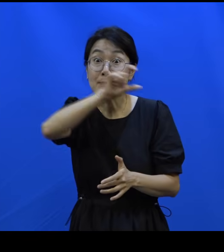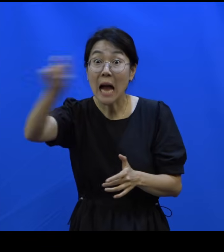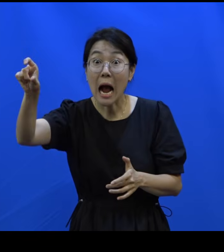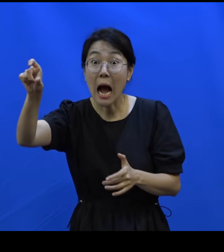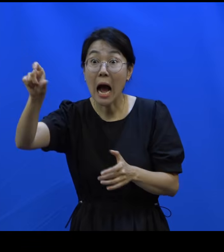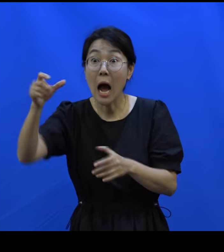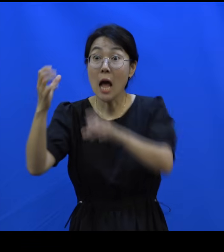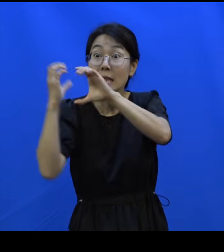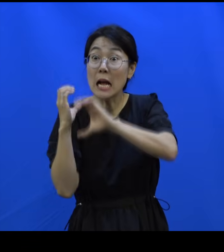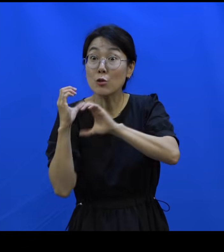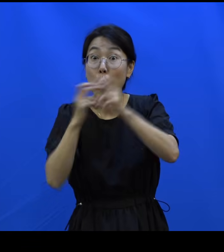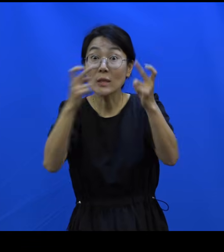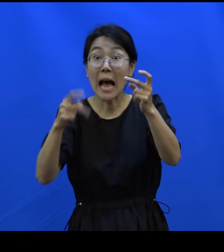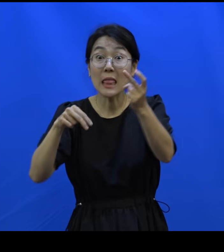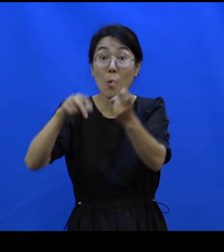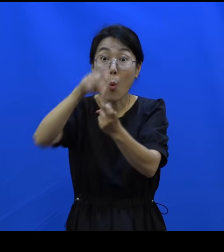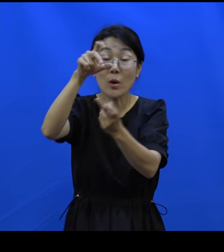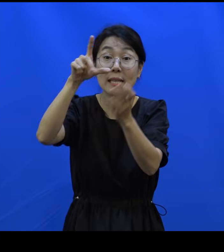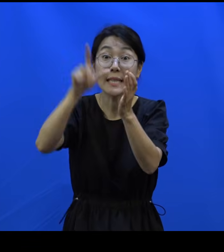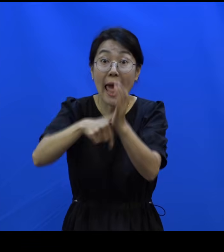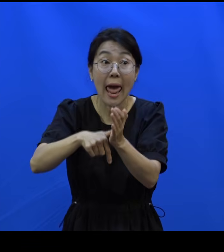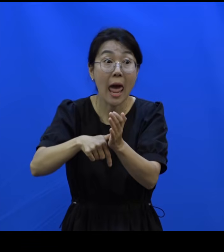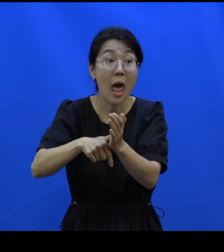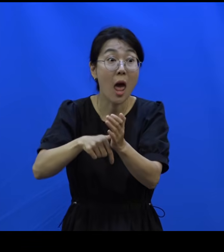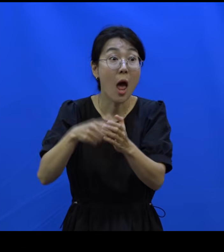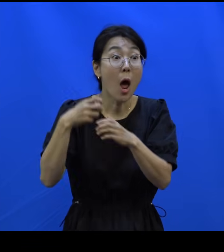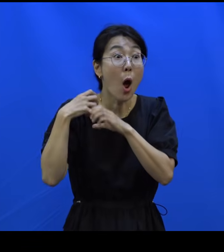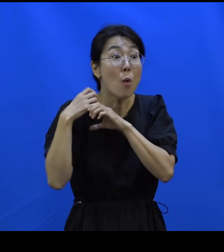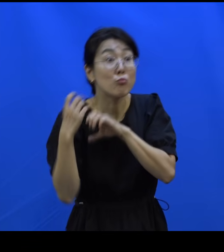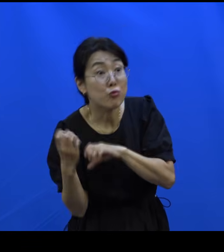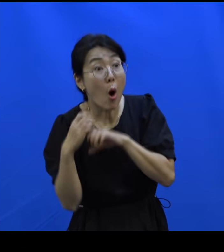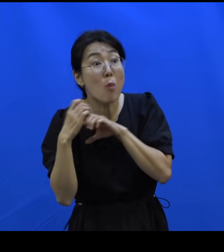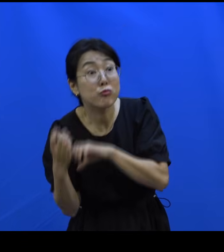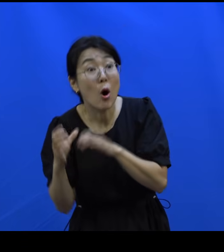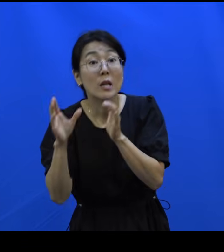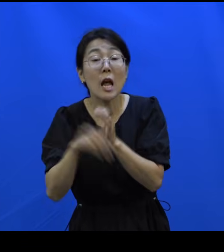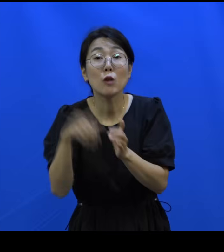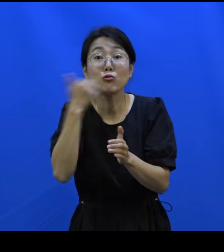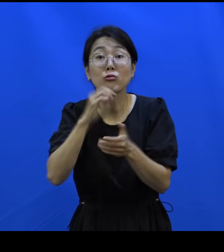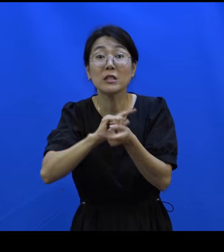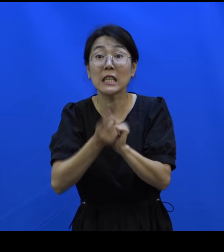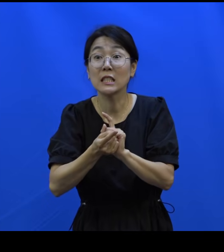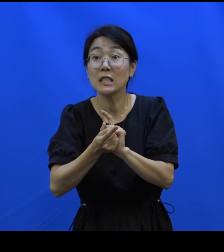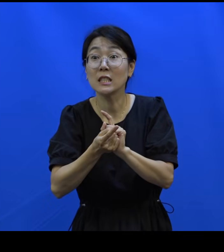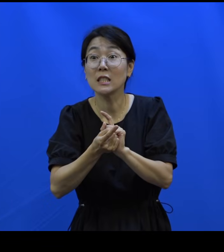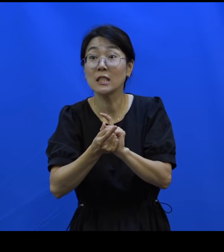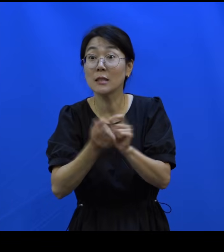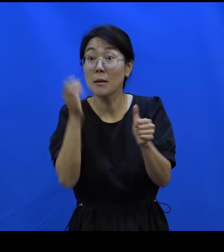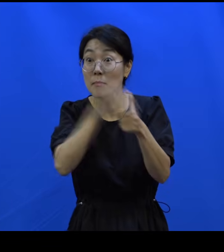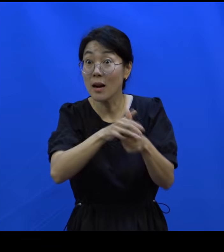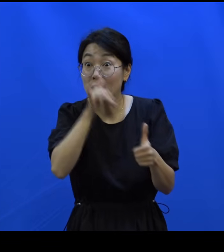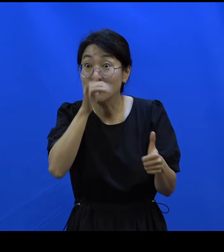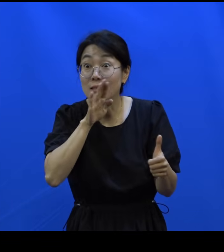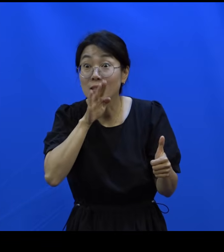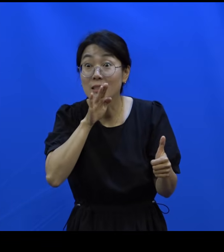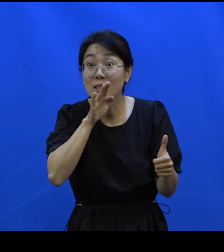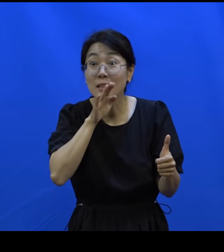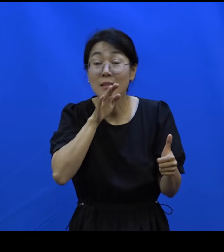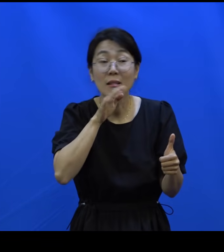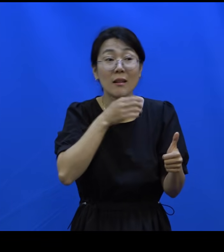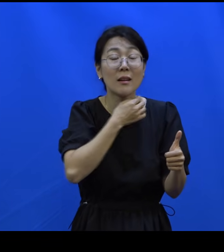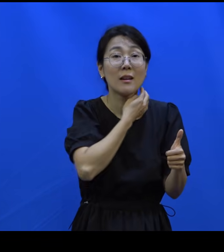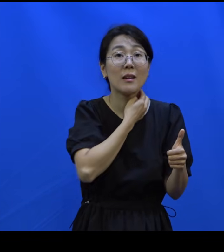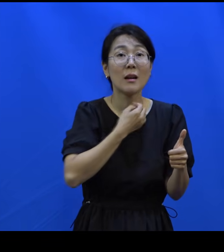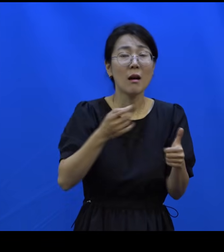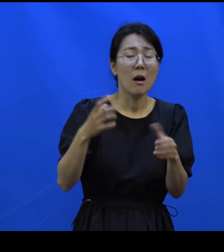몸이 지쳐 있었기 때문에 그 십자가의 형태를 지고 십자가 그 지는 곳까지 가기에는 너무 힘들었습니다. 그 쓰러지고 또